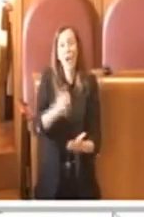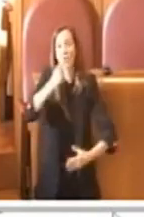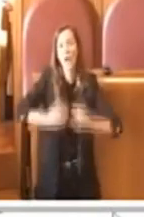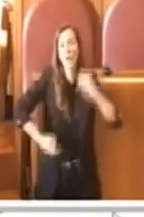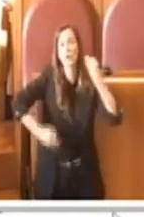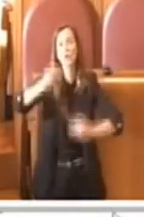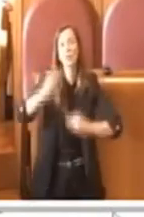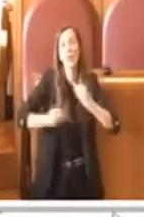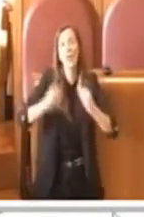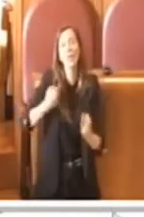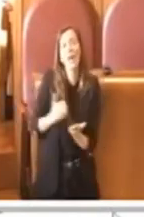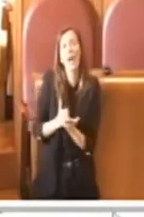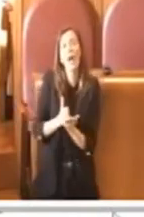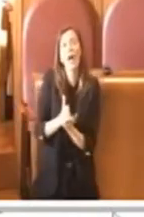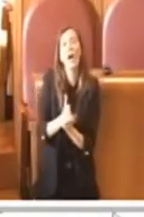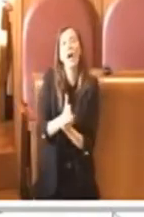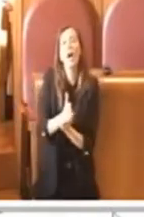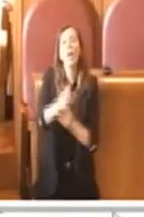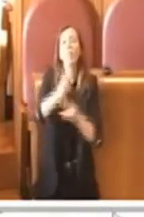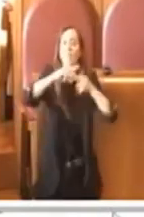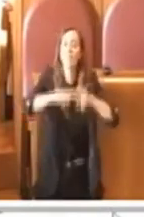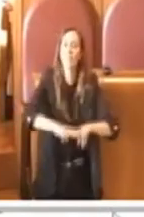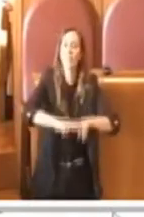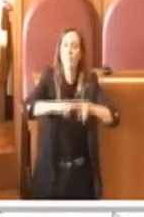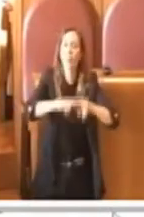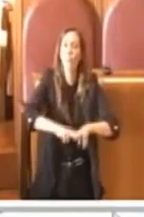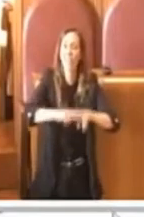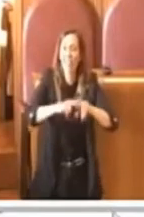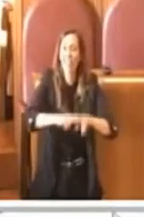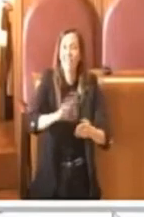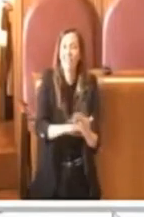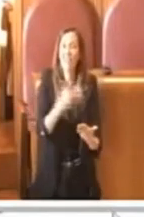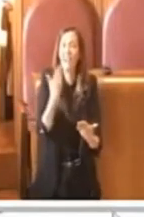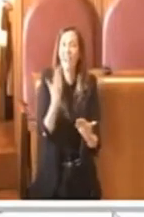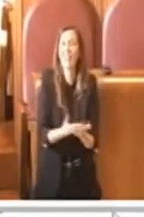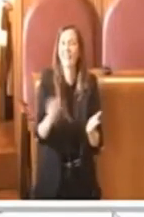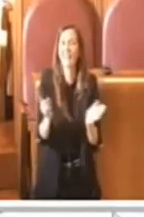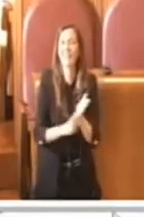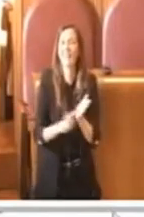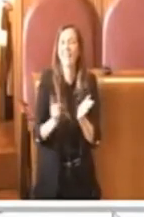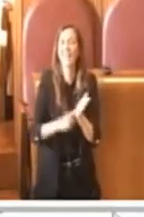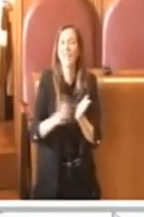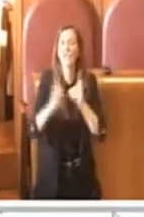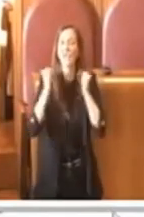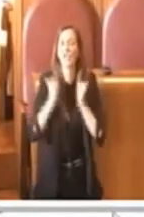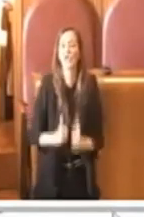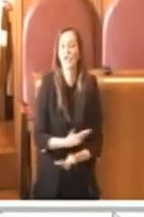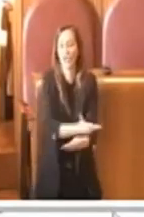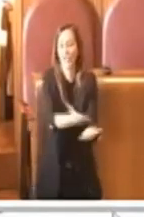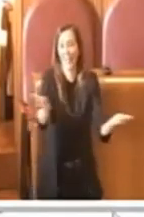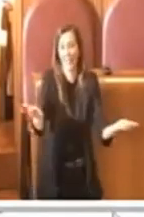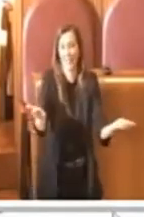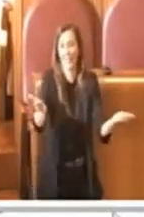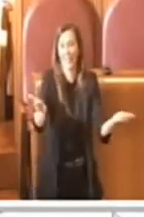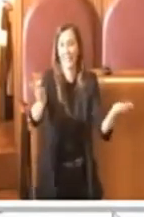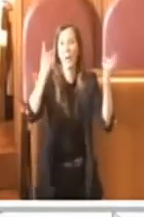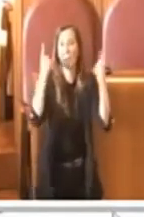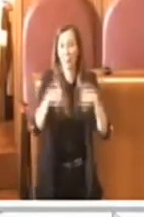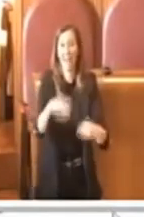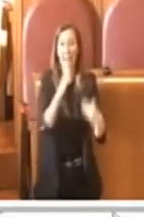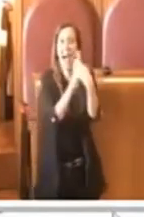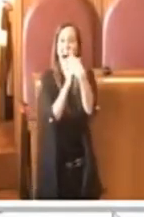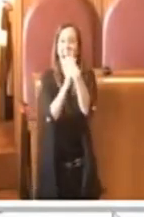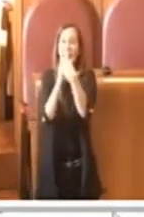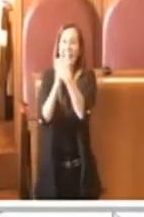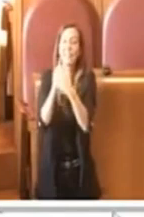tempo, attestando e testimoniando la validità dei diritti dei cittadini e per questo l'archivio